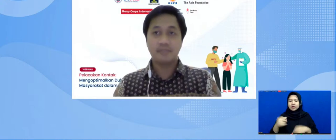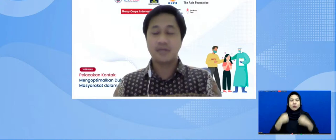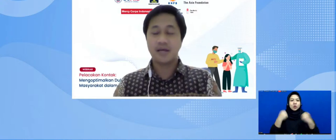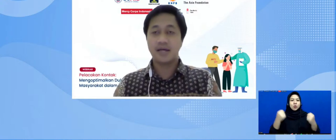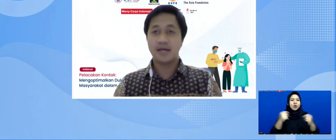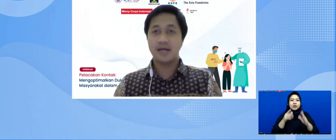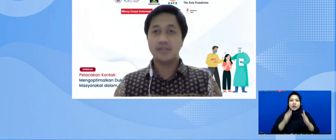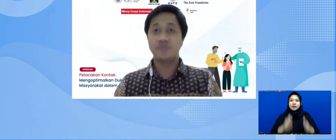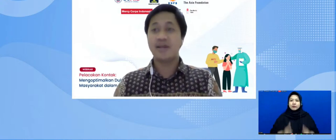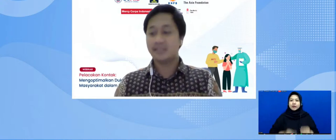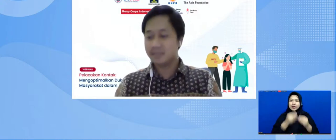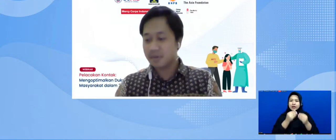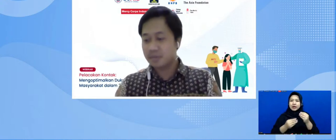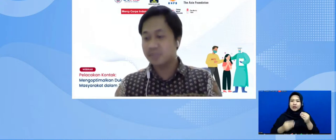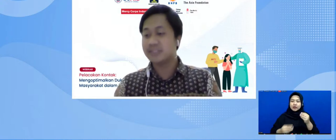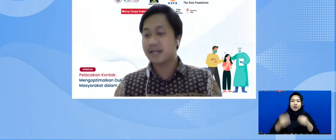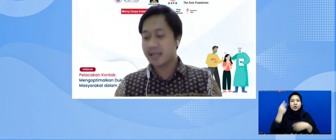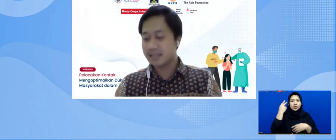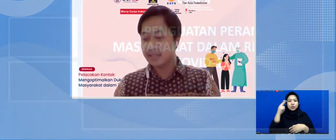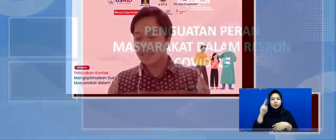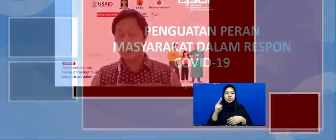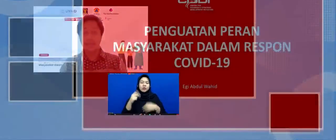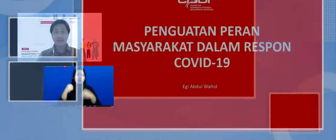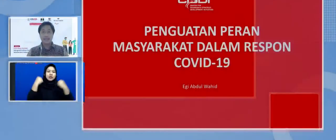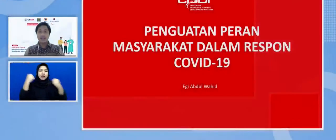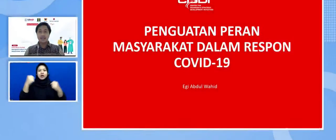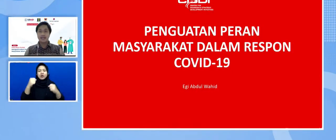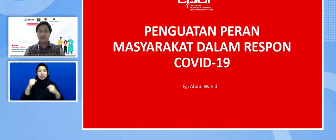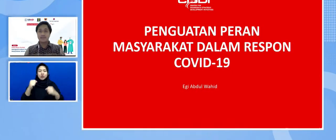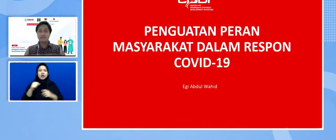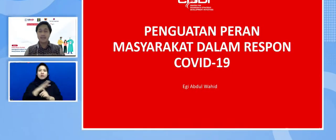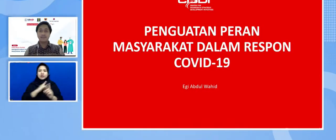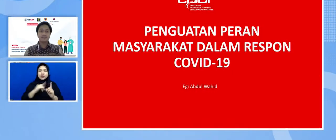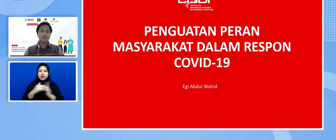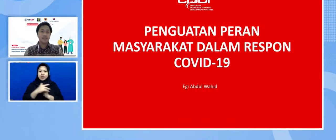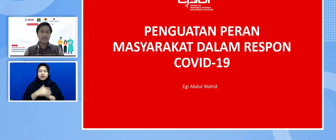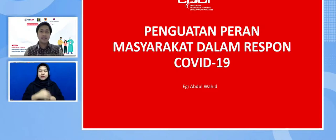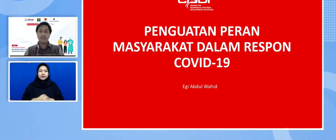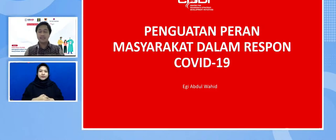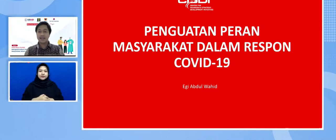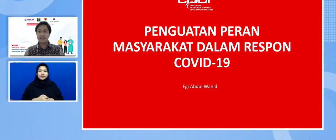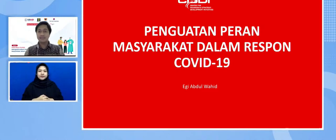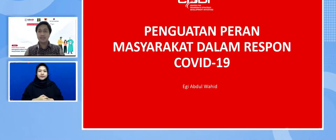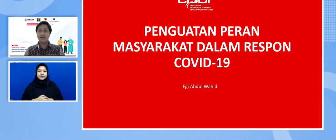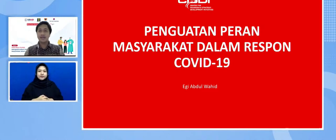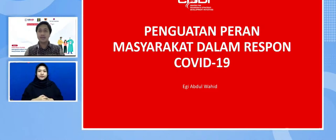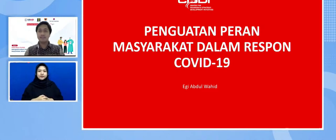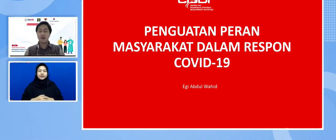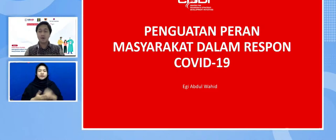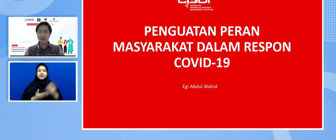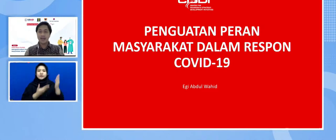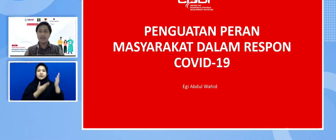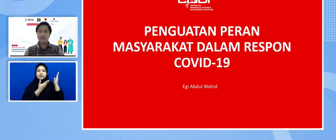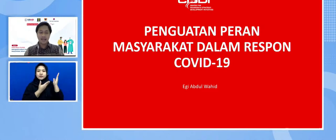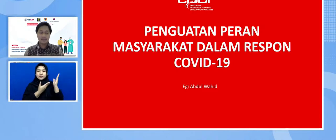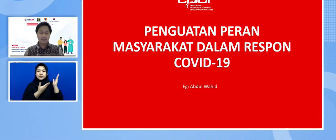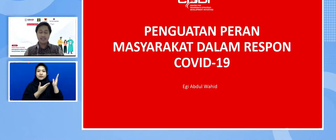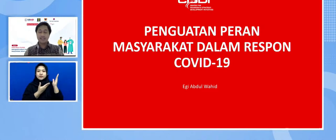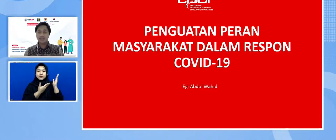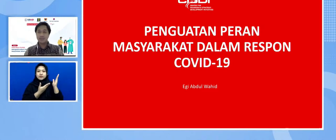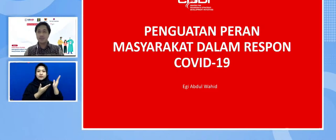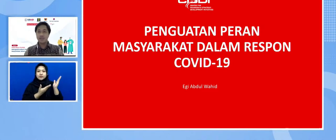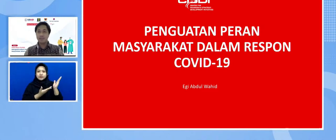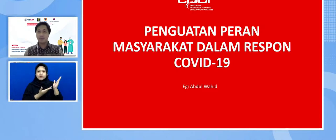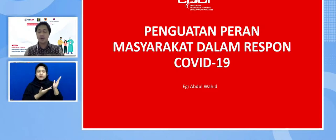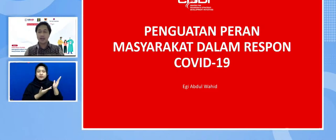dalam surveillance berbasis masyarakat. Baik, ini slide bahwa memang kami